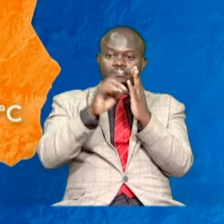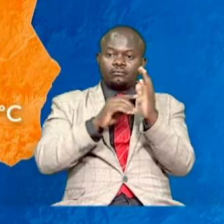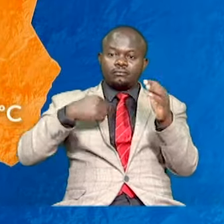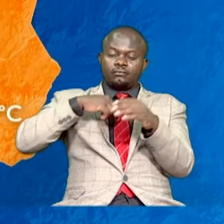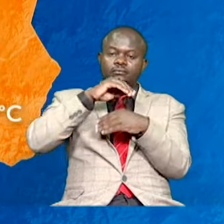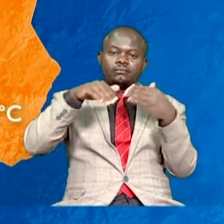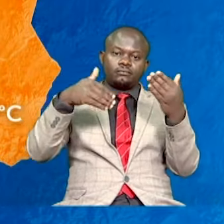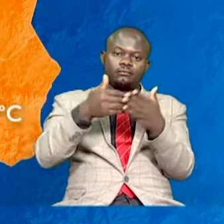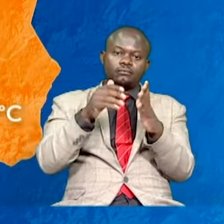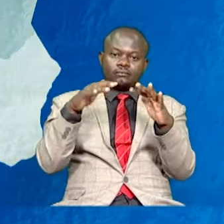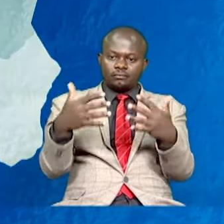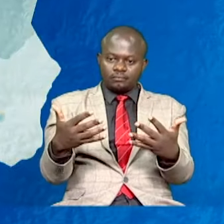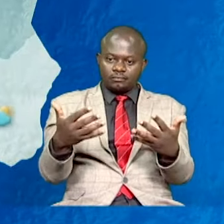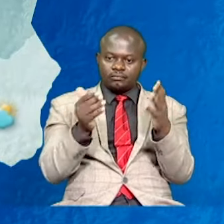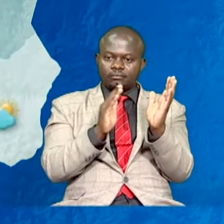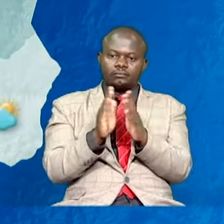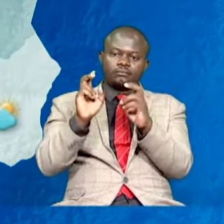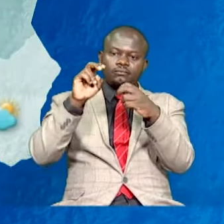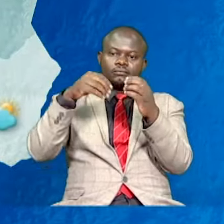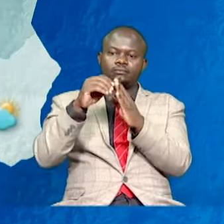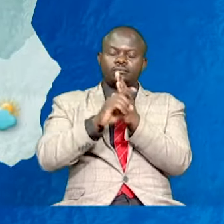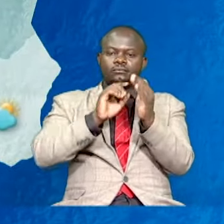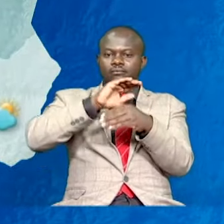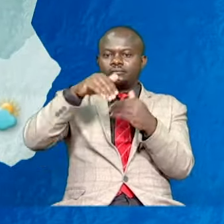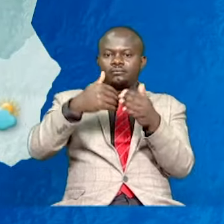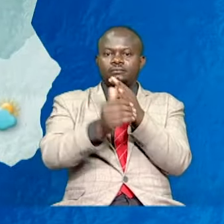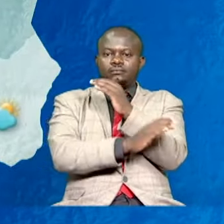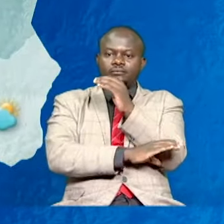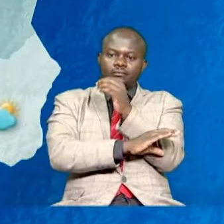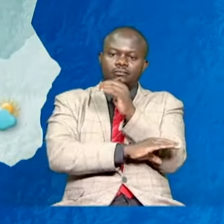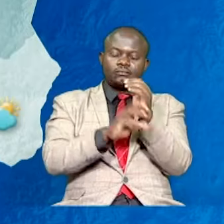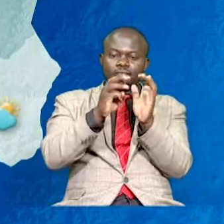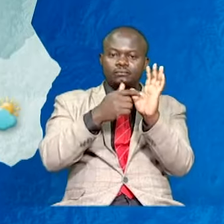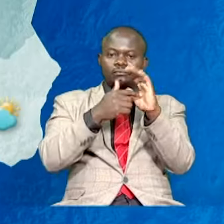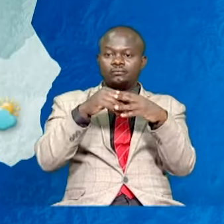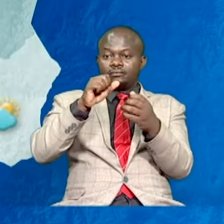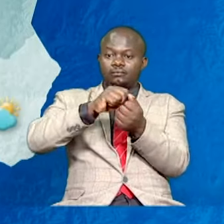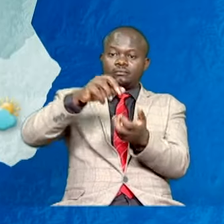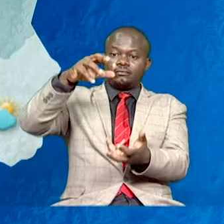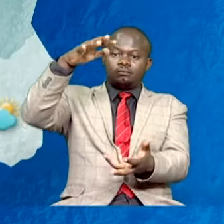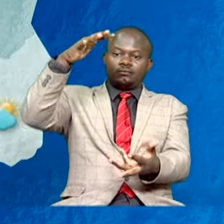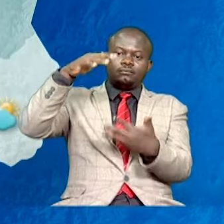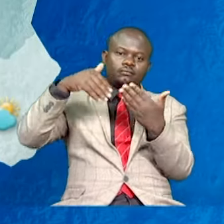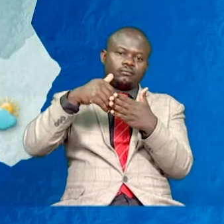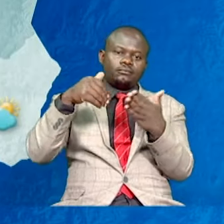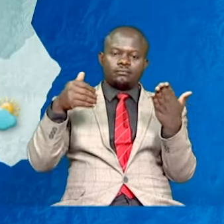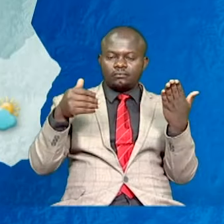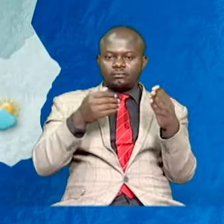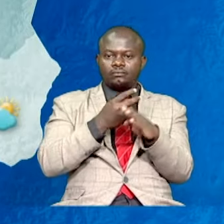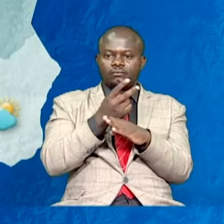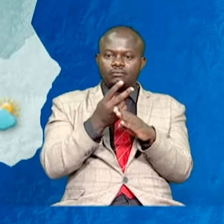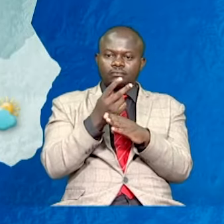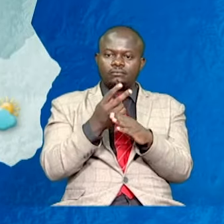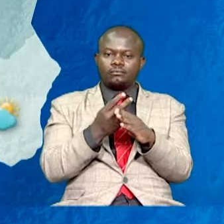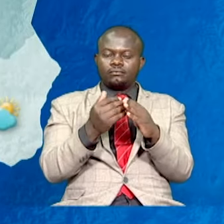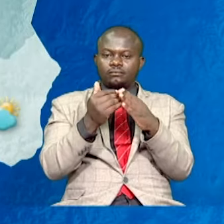bizaba byifashe. Turateganya yuko mu turere twose tw'igihugu hazarangwa n'ibicu bizaba byiganje mu masaha ya mbere ya